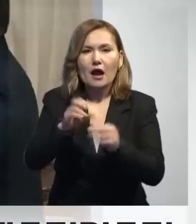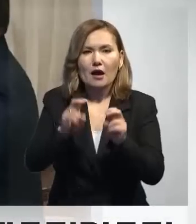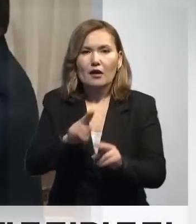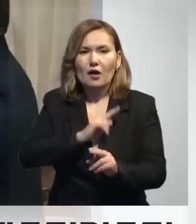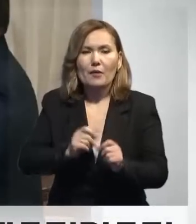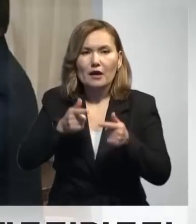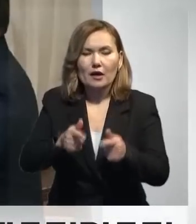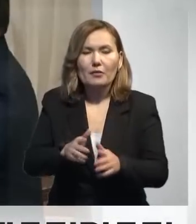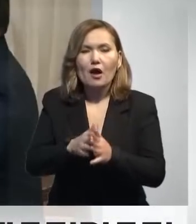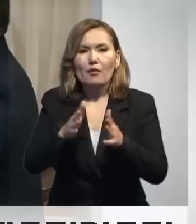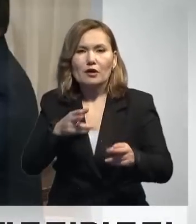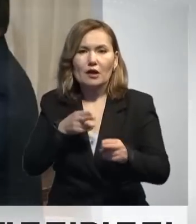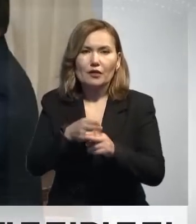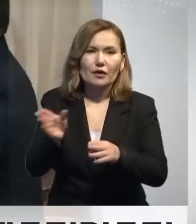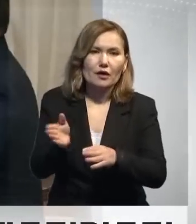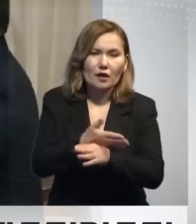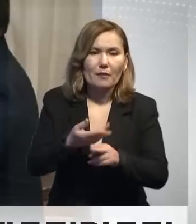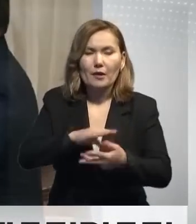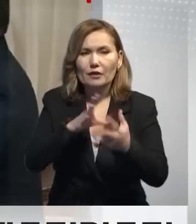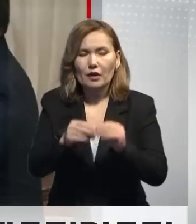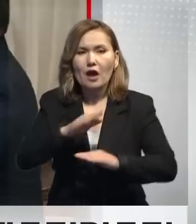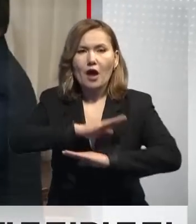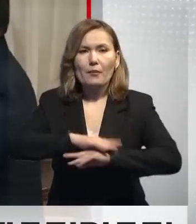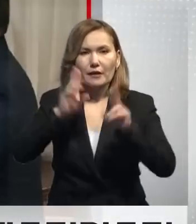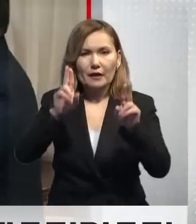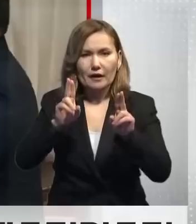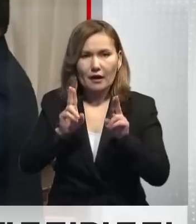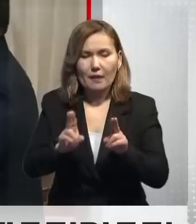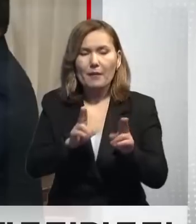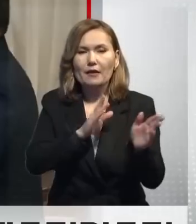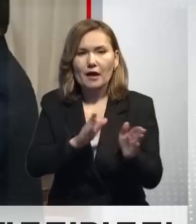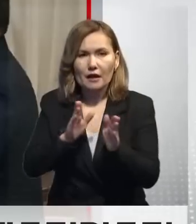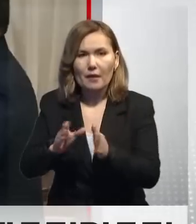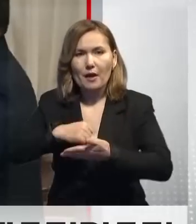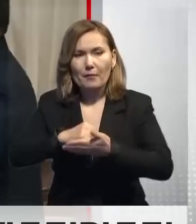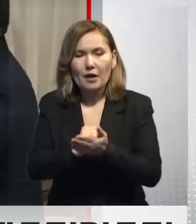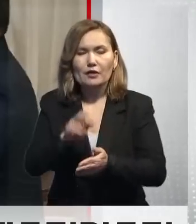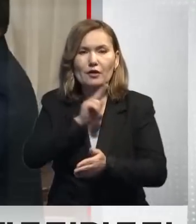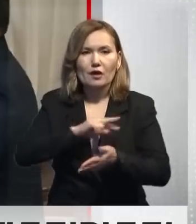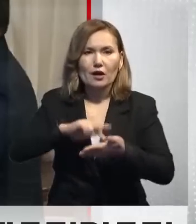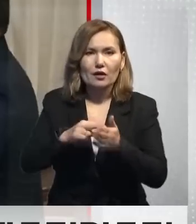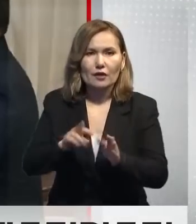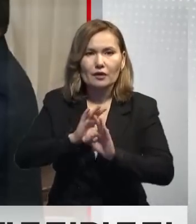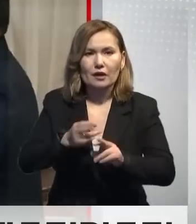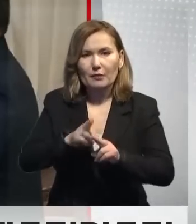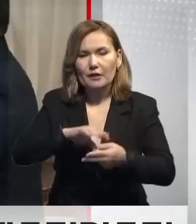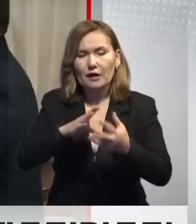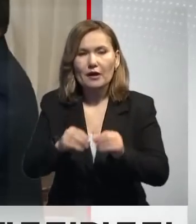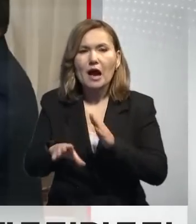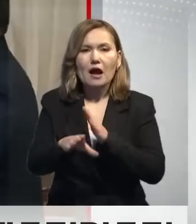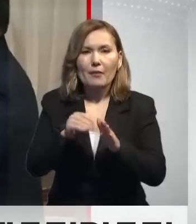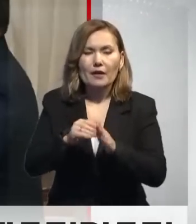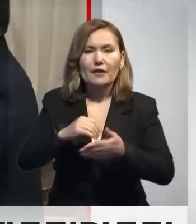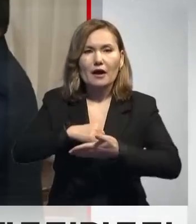кірудегі артық кедергілерді жою, одан шығу тәртібін жеңілдету бағытында қабылданған шараларда тілге тиек етті. Мәселен, іріктеу